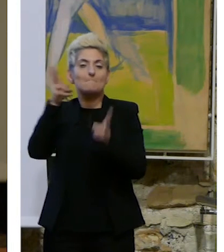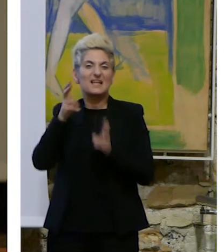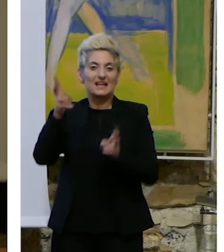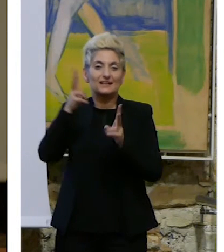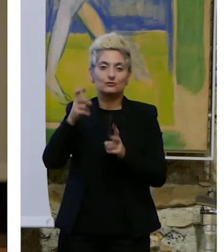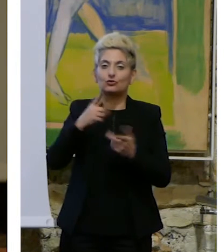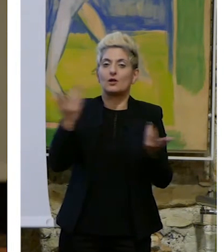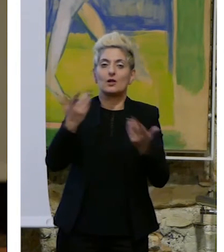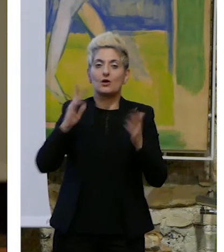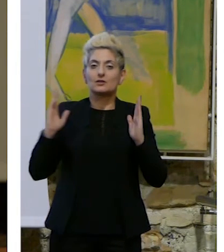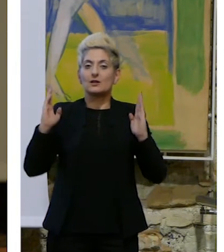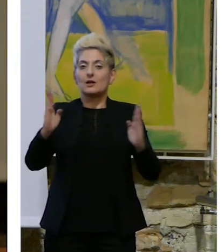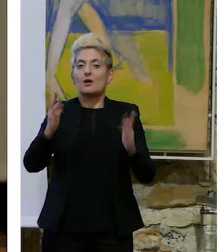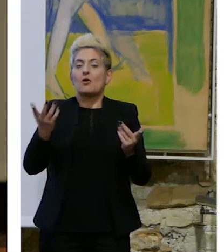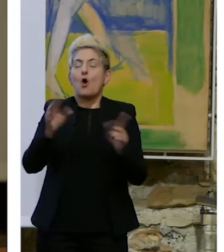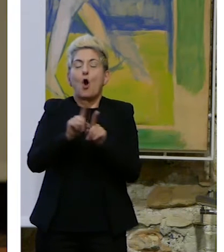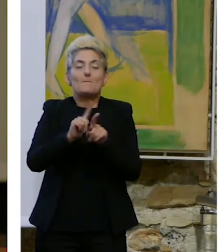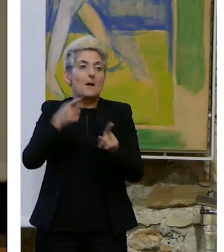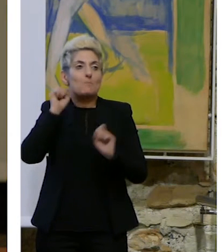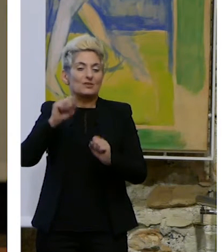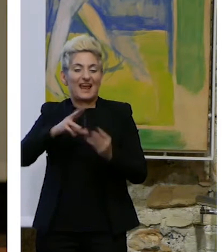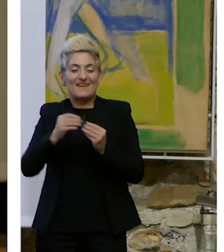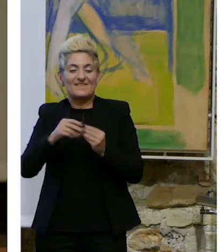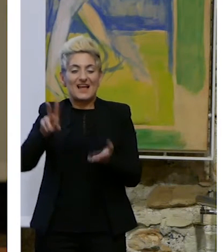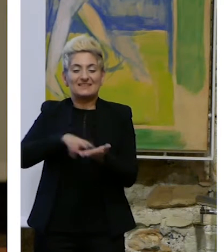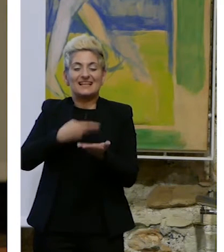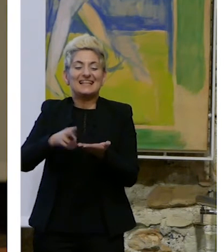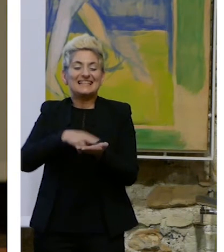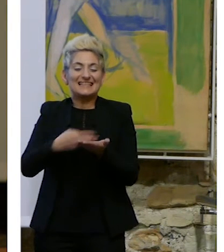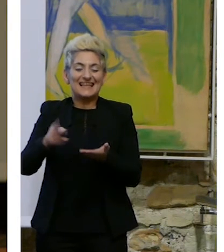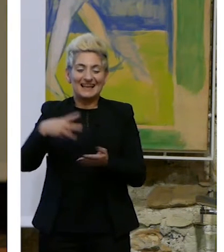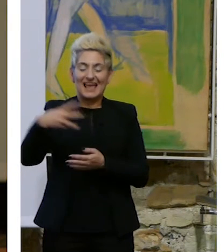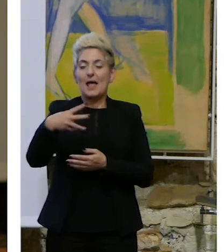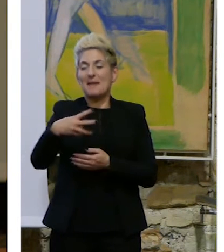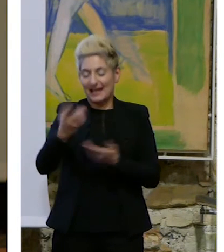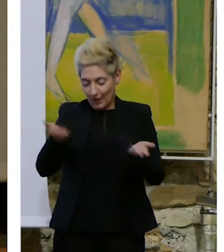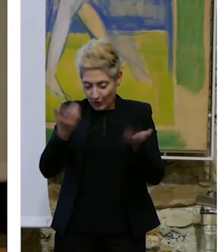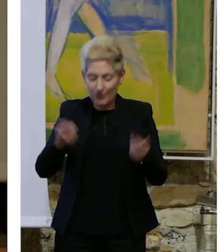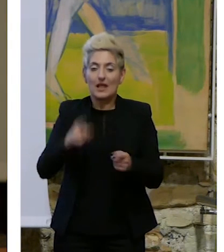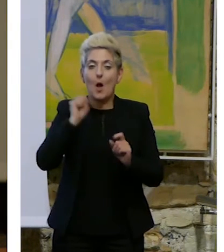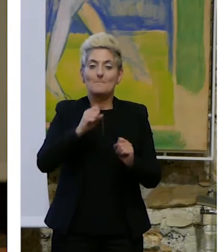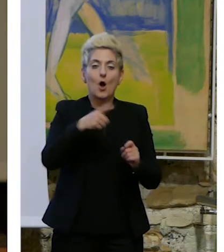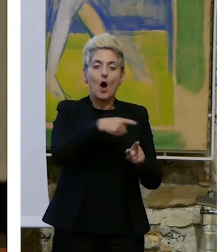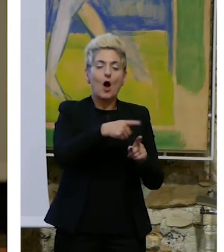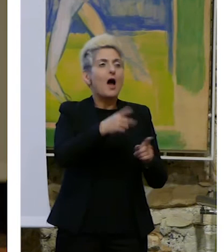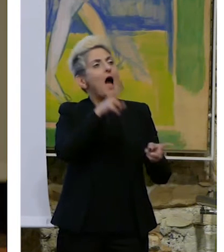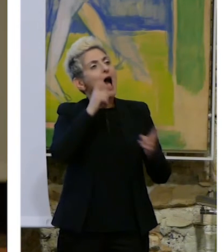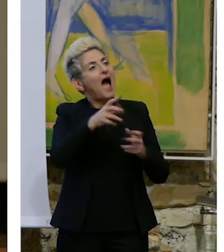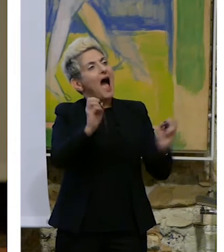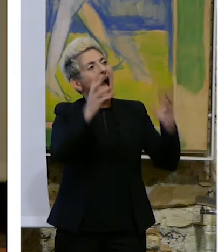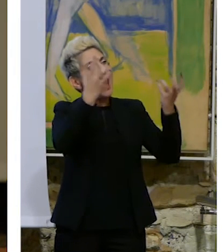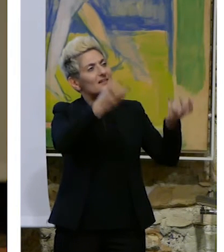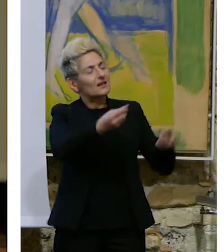ben fatta attorno a un maccherone. Cioè non è che la roba debba finire lì, può finire in un altro linguaggio artistico